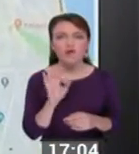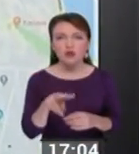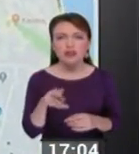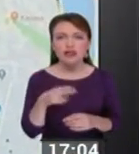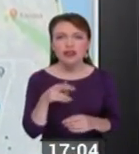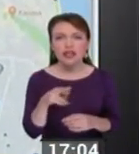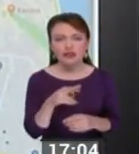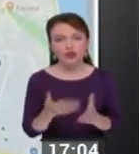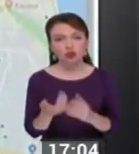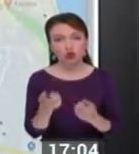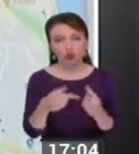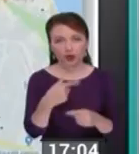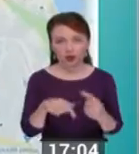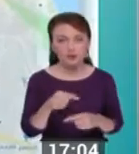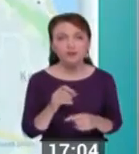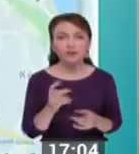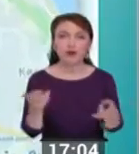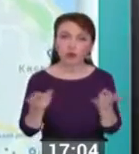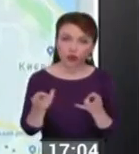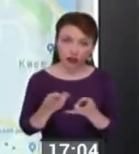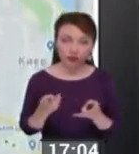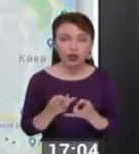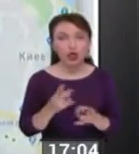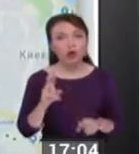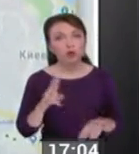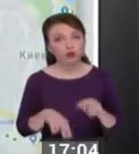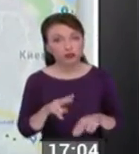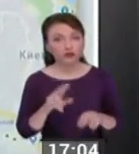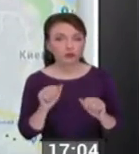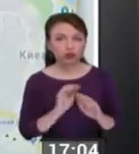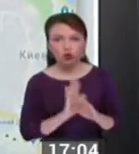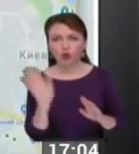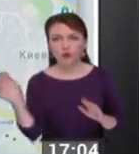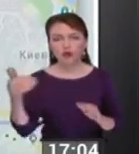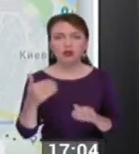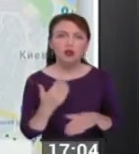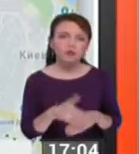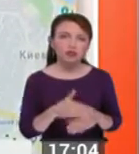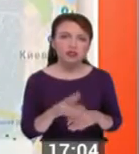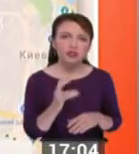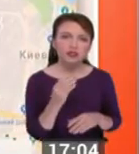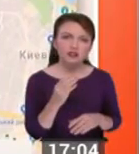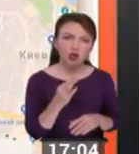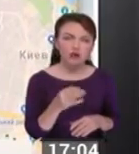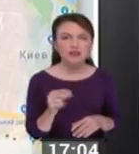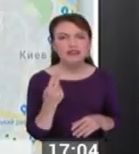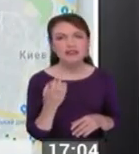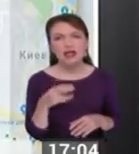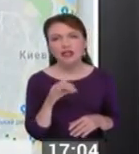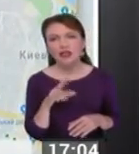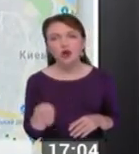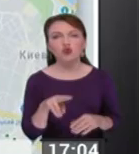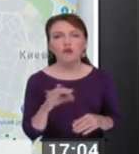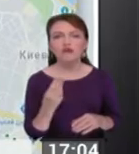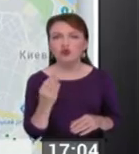їдете у зворотному напрямку. За потреби будівництва можна буде об'їхати вулицями Нестерова, Цедіка та Довженка у бік